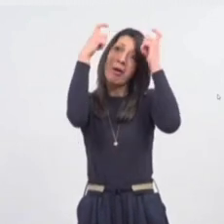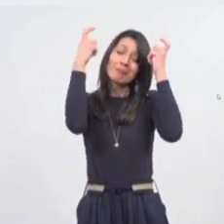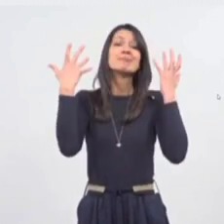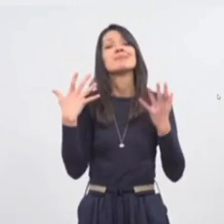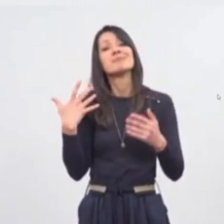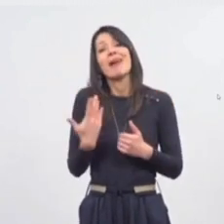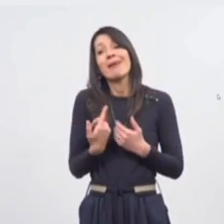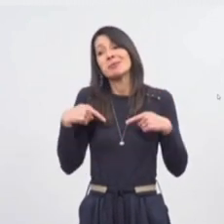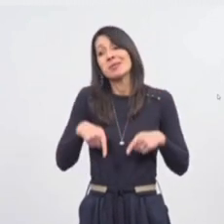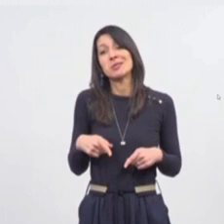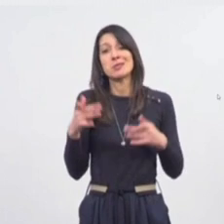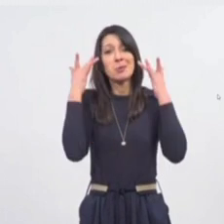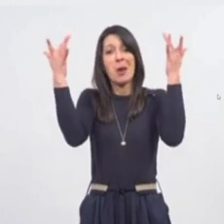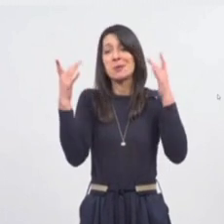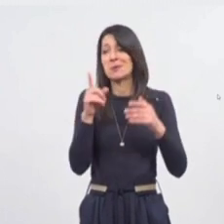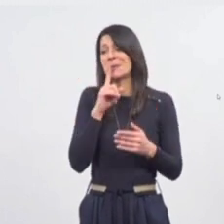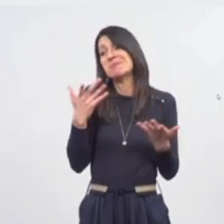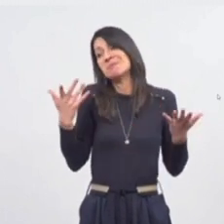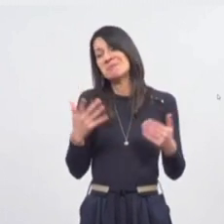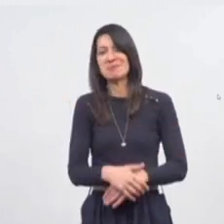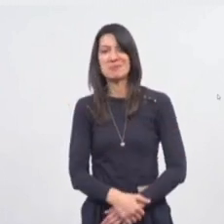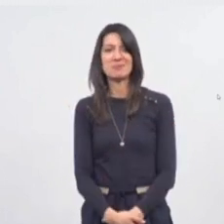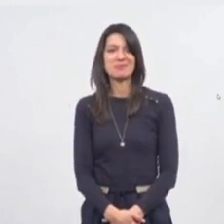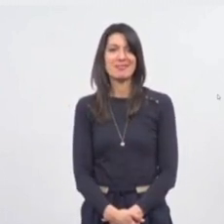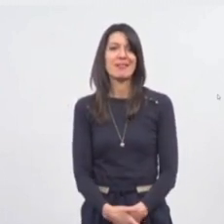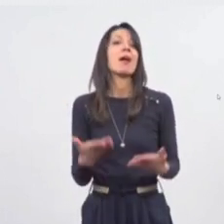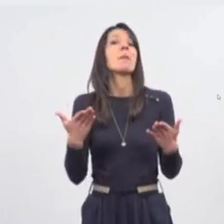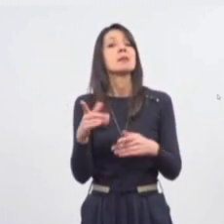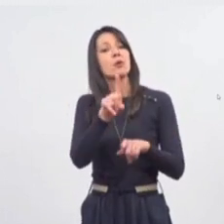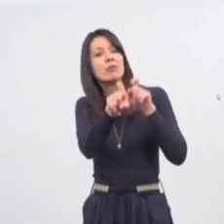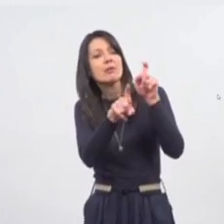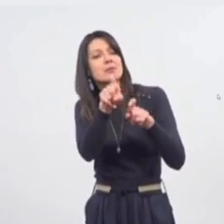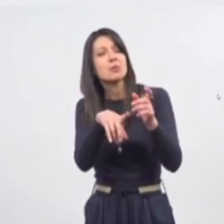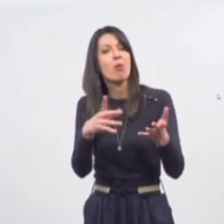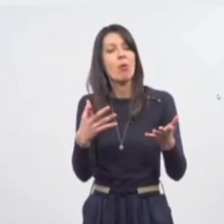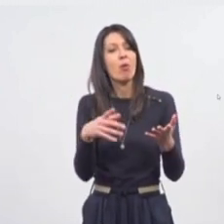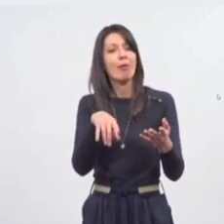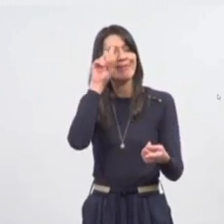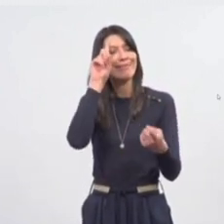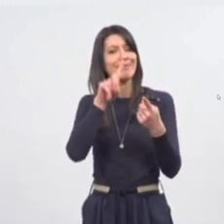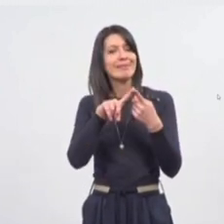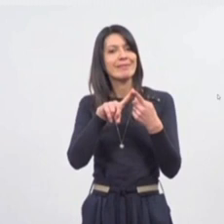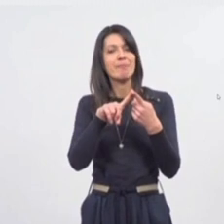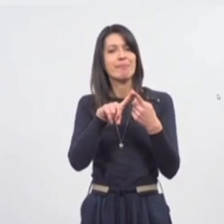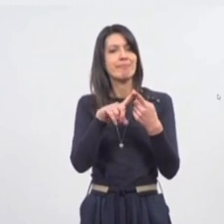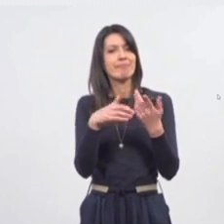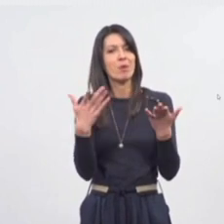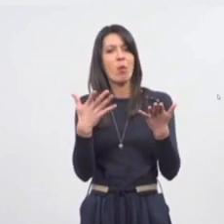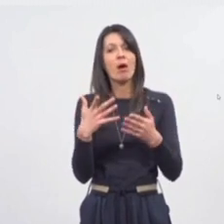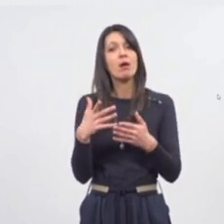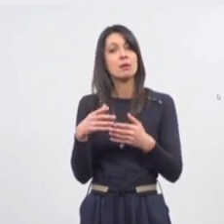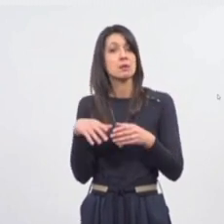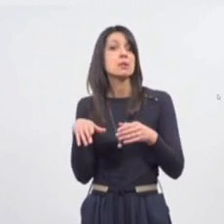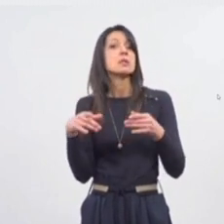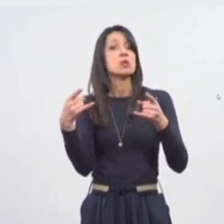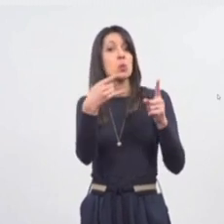Culture. Alors nous allons passer aux questions qui ont été envoyées sur Zoom. Et c'est le